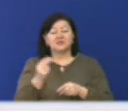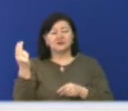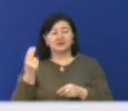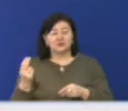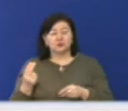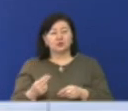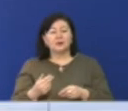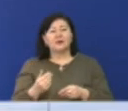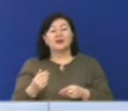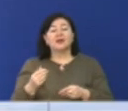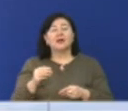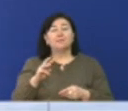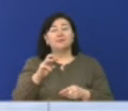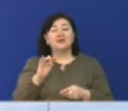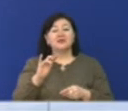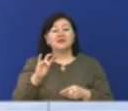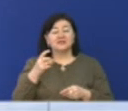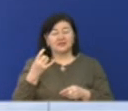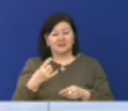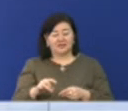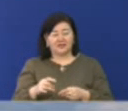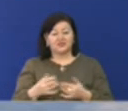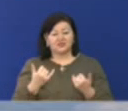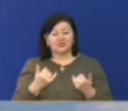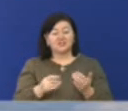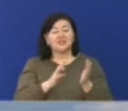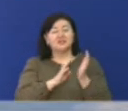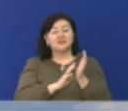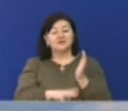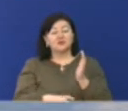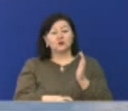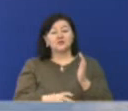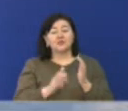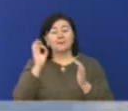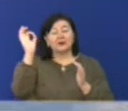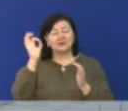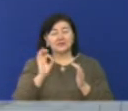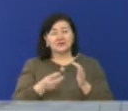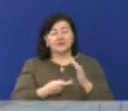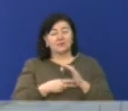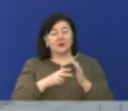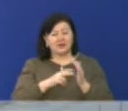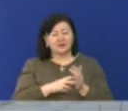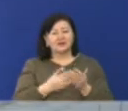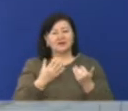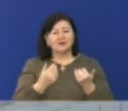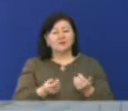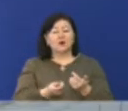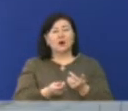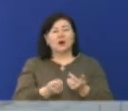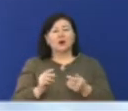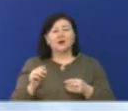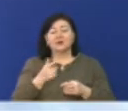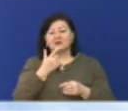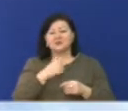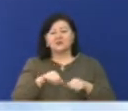По словам Ардака Исатаева, в настоящее время 90% проектов готовы. Компании должны завершить проектные работы до середины марта и затем